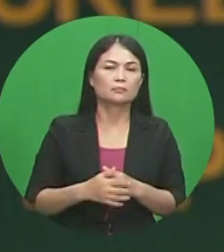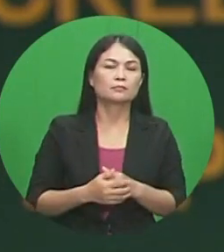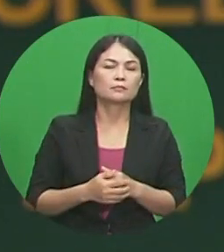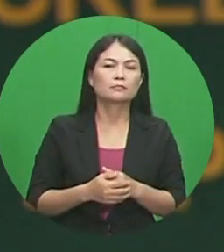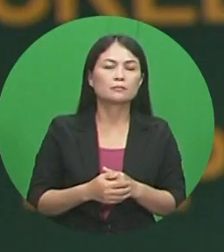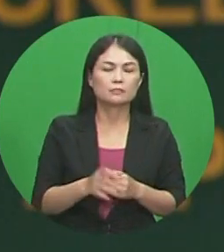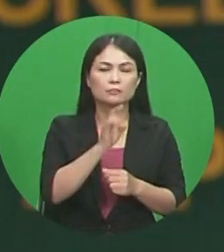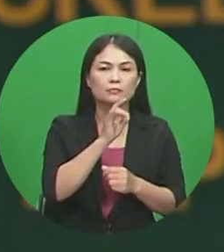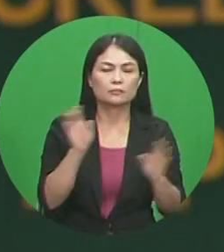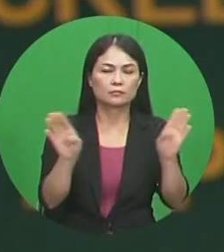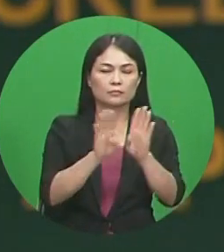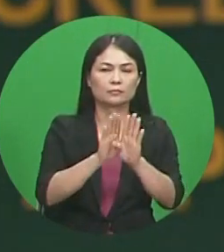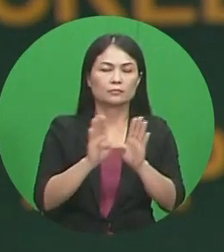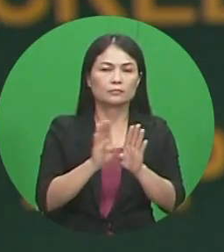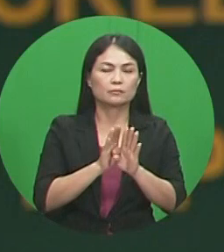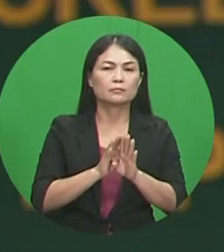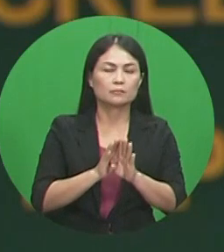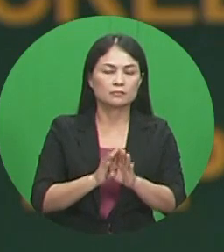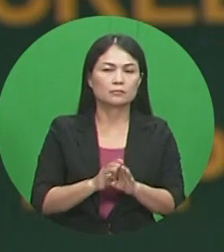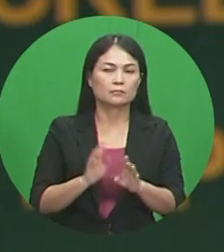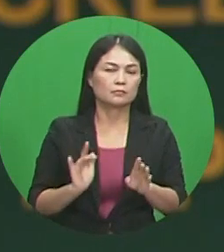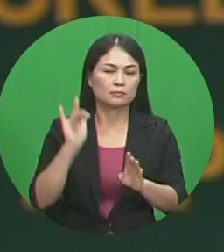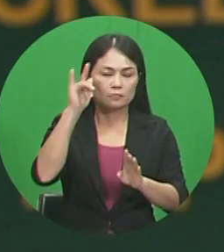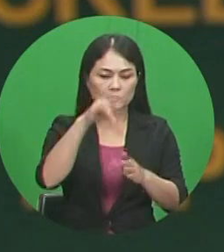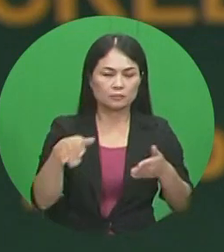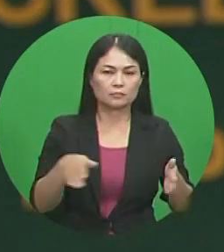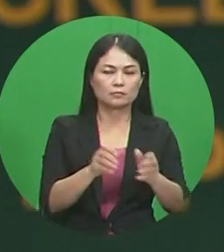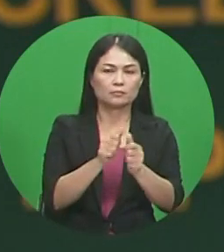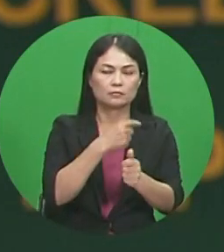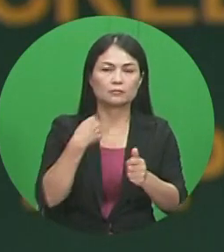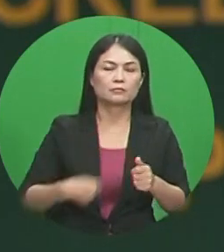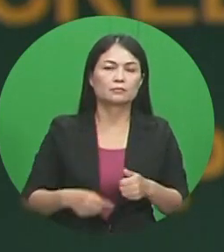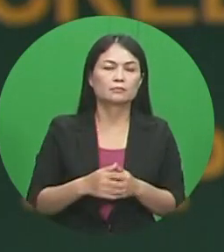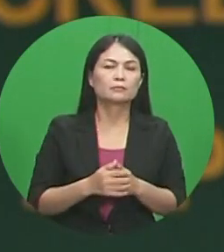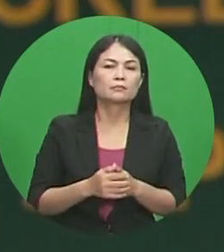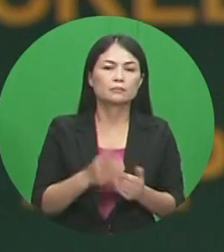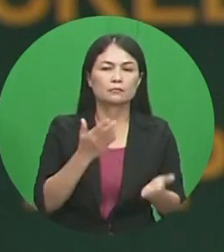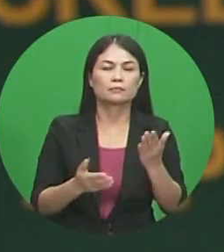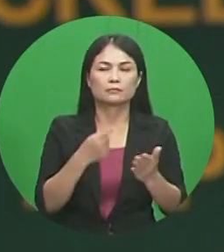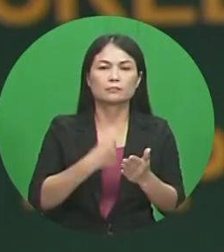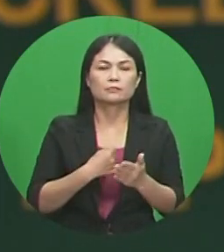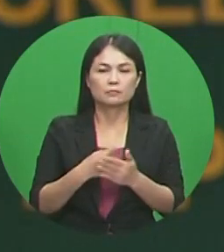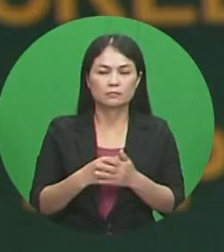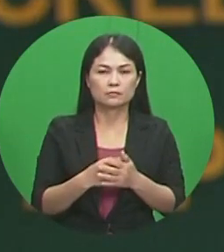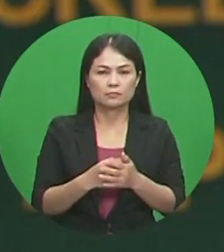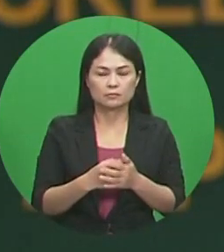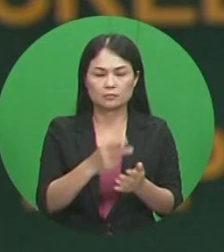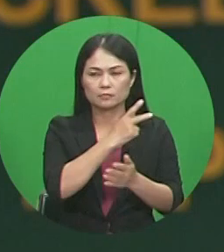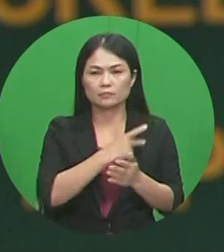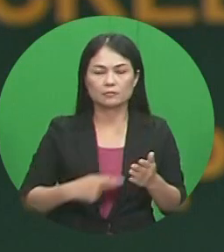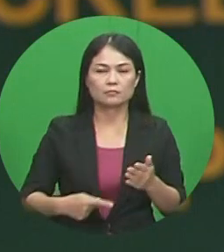ហើយបិទផ្លូវហោះហើរជាមួយនឹងប្រទេសចិនក៏ប៉ុន្តែខ្ញុំប្រកាសណាខ្ញុំឯនេះវិ